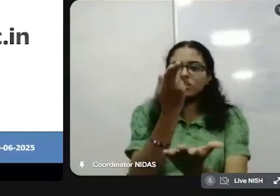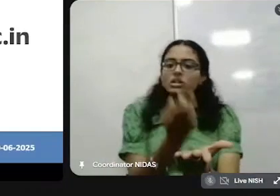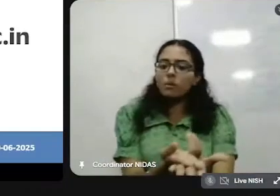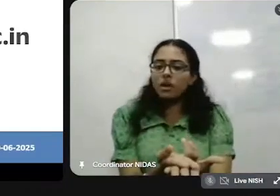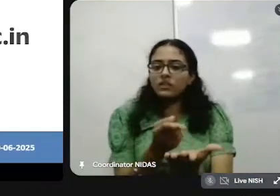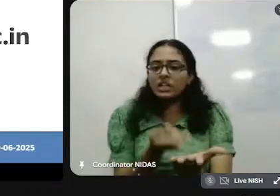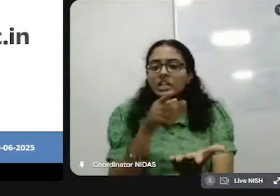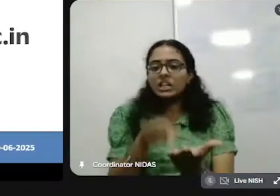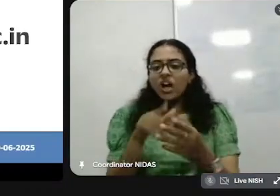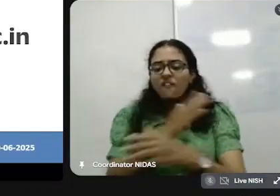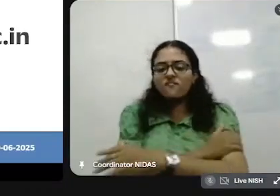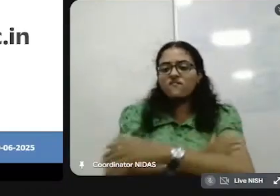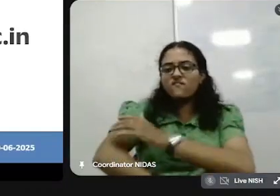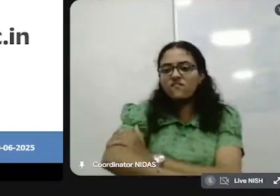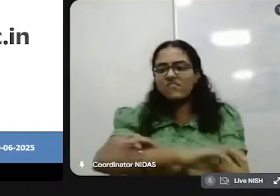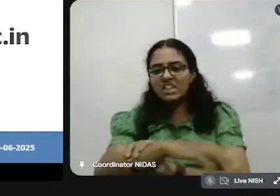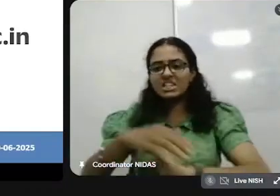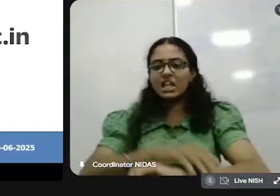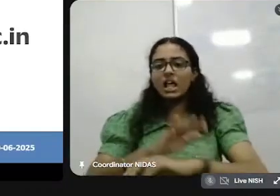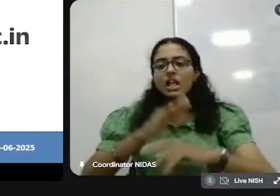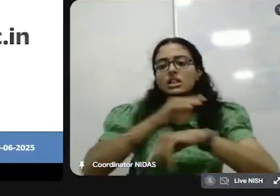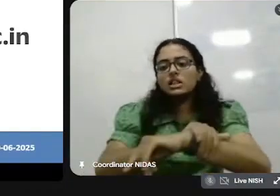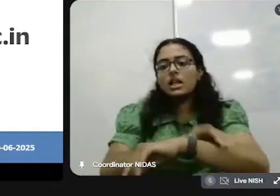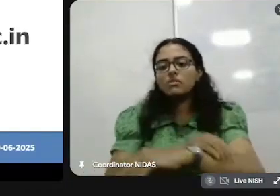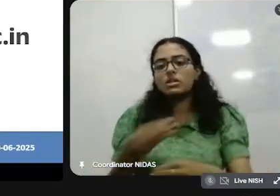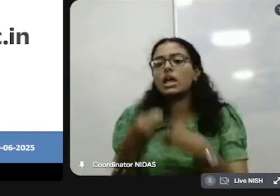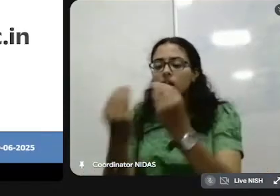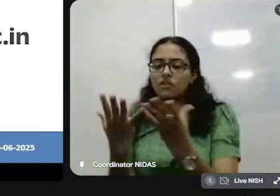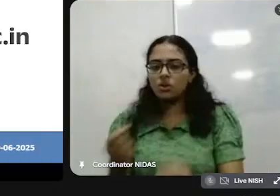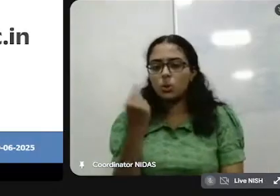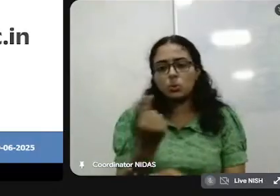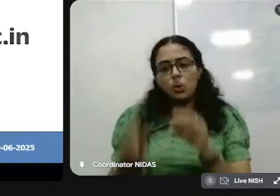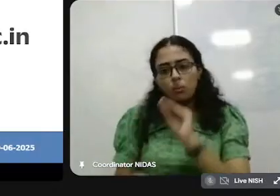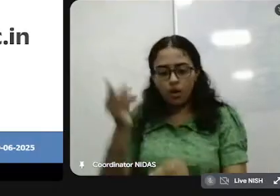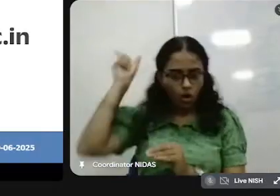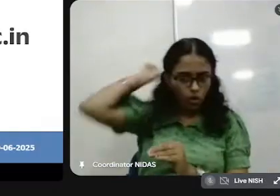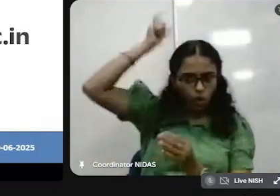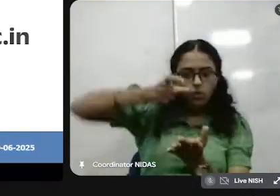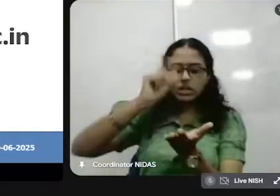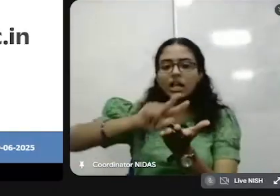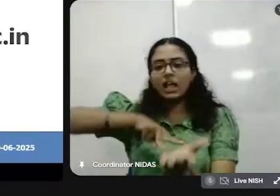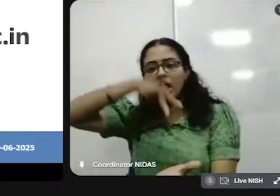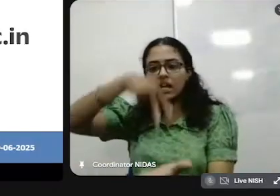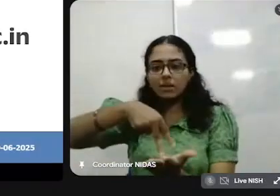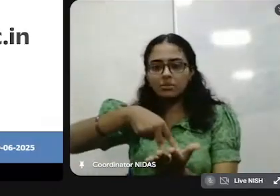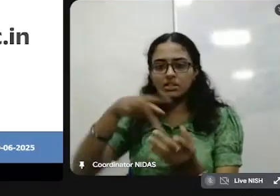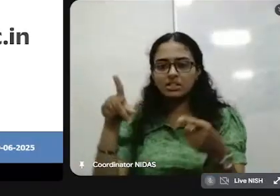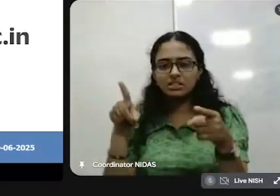കുറച്ചുകൂടെ ഫിസിക്കലി ഉള്ള തെറപ്പീസ് ആയിരിക്കാം കുറച്ചുകൂടെ യൂസ്ഫുൾ ആവുന്നത്. നമ്മുടെ കോഗ്നിറ്റീവ് റീഹാബിലിറ്റേഷനേക്കാളും കൂടുതലും നമുക്ക്